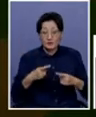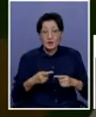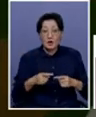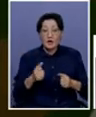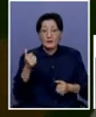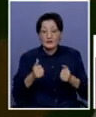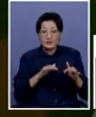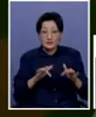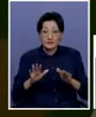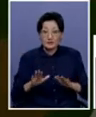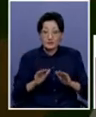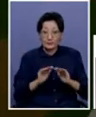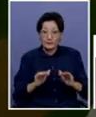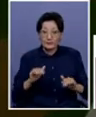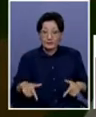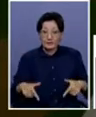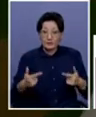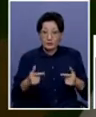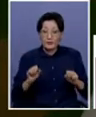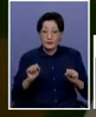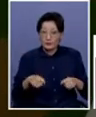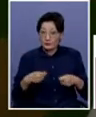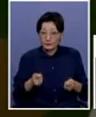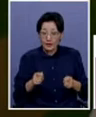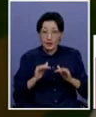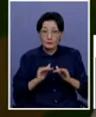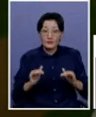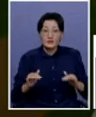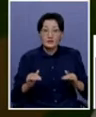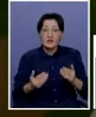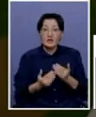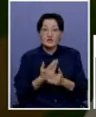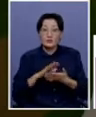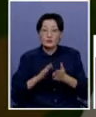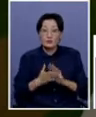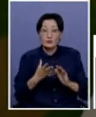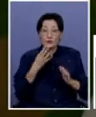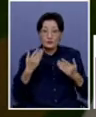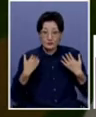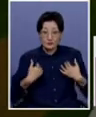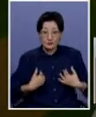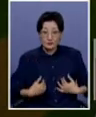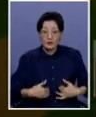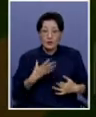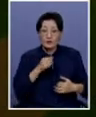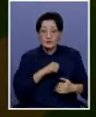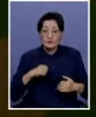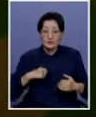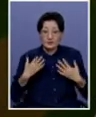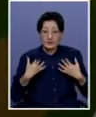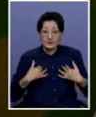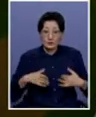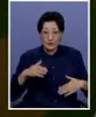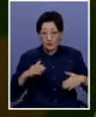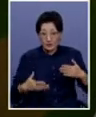Марафон шаралары тек баланың оңалуына ғана мүмкіндік бермейді. Балалардың жаңа жағдайда өз денесін өзі игеріп, өз бетімен дене